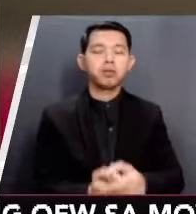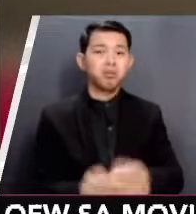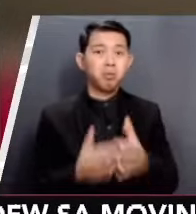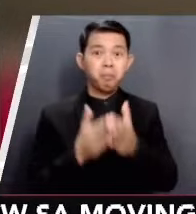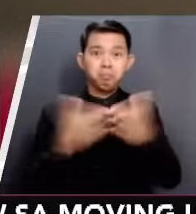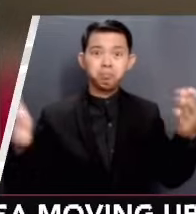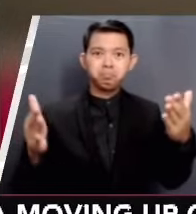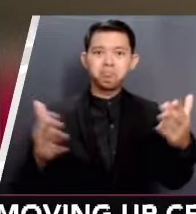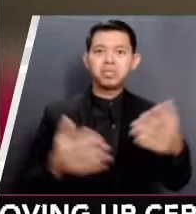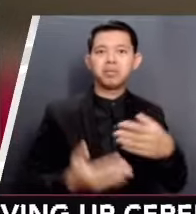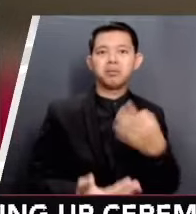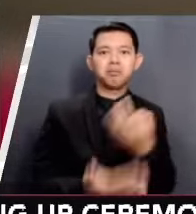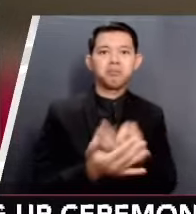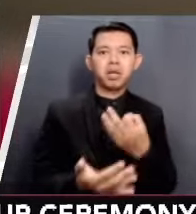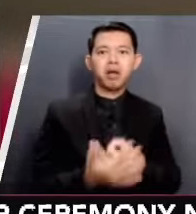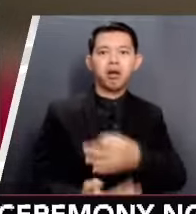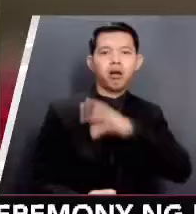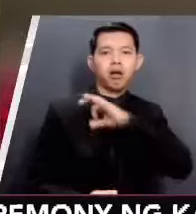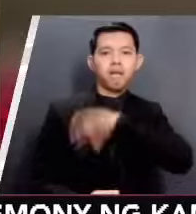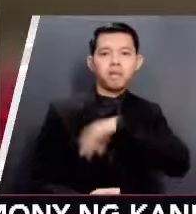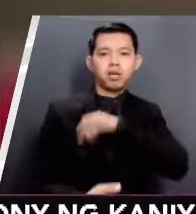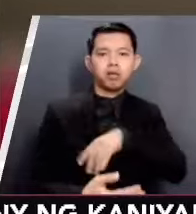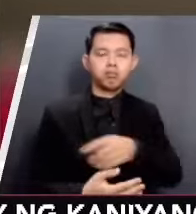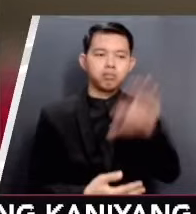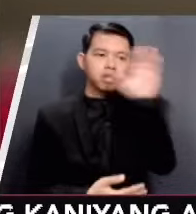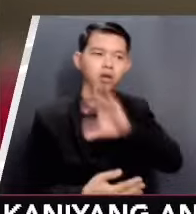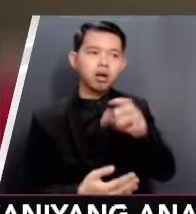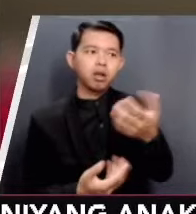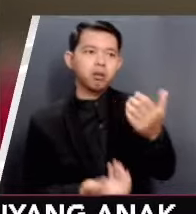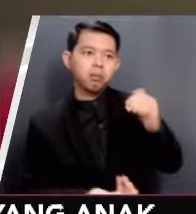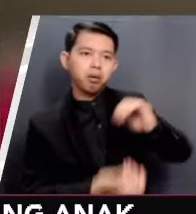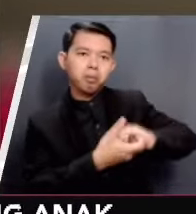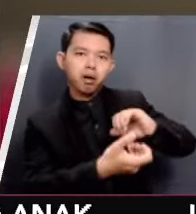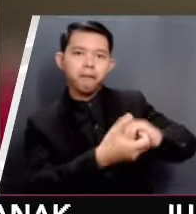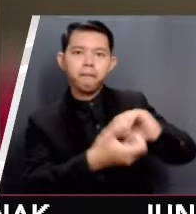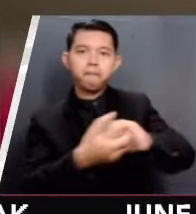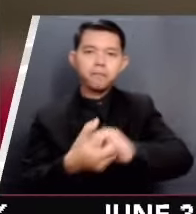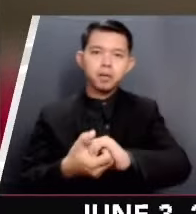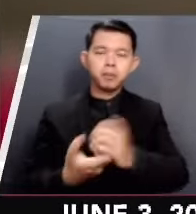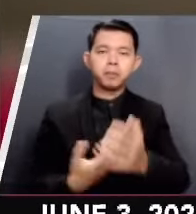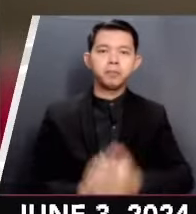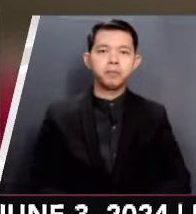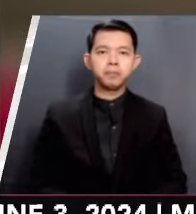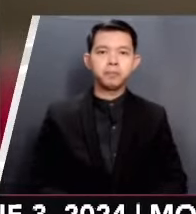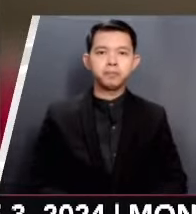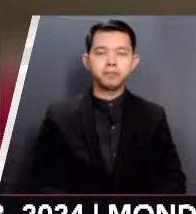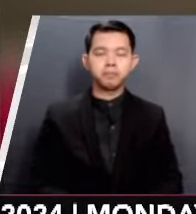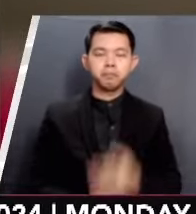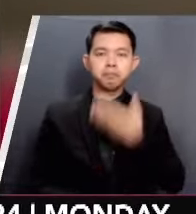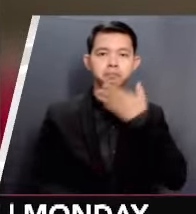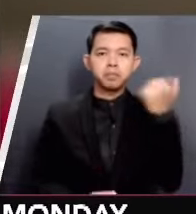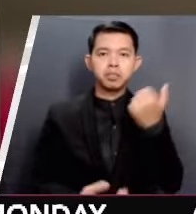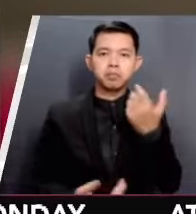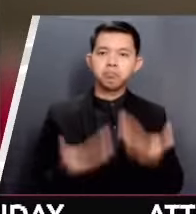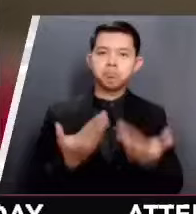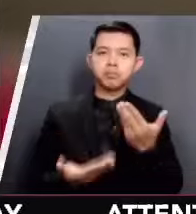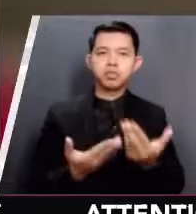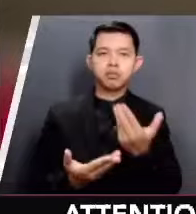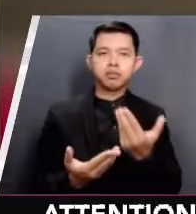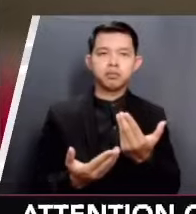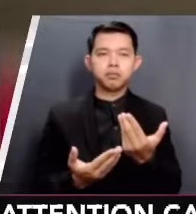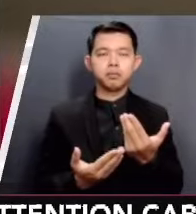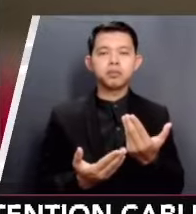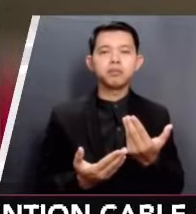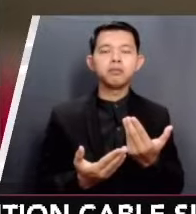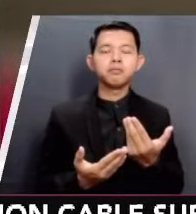Syempre naghahanap rin sila ng mga kaal nila sabi nila kung ah ang pinakamaganda siguro ay maglagay na tao maglagay na tayo